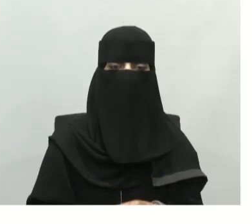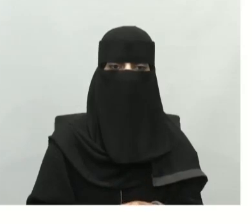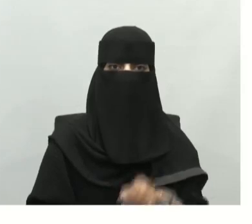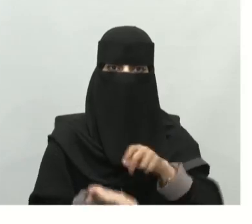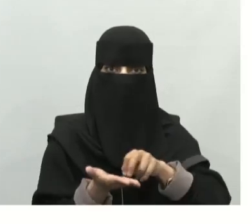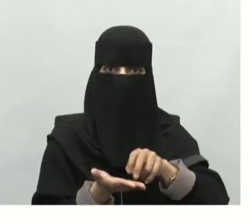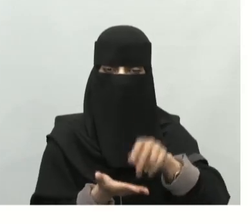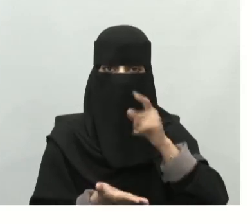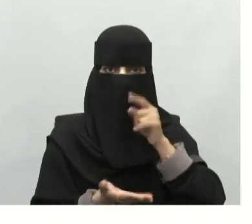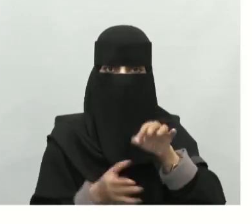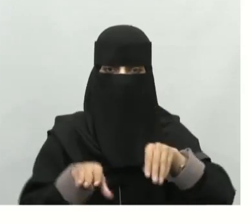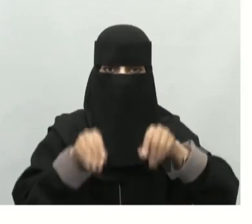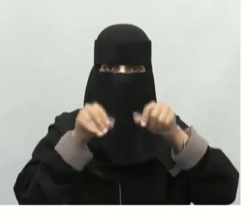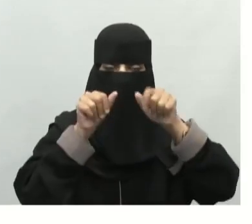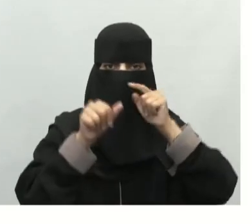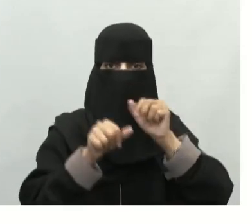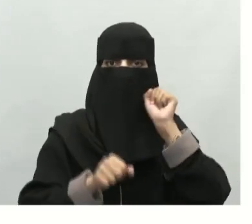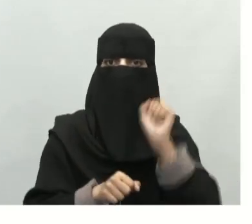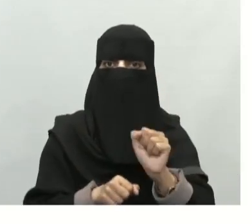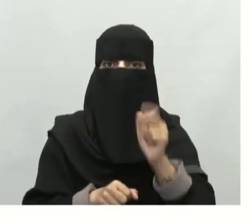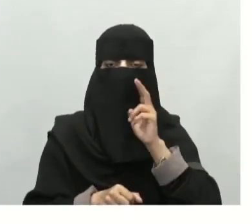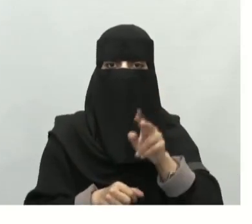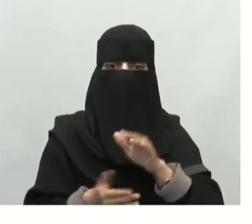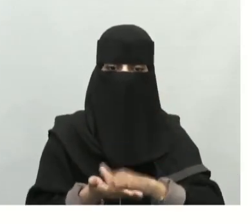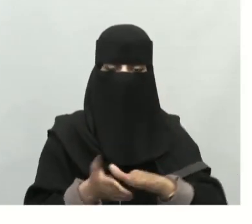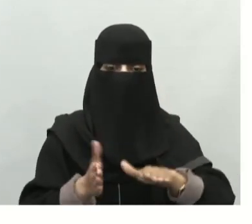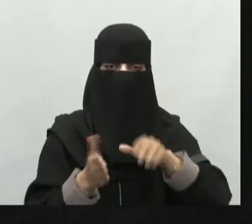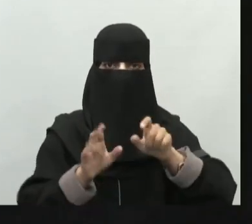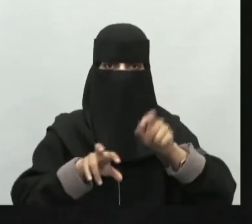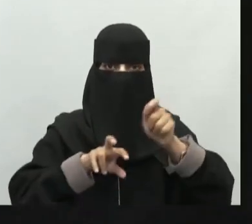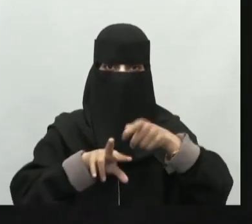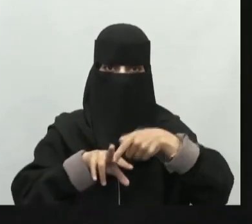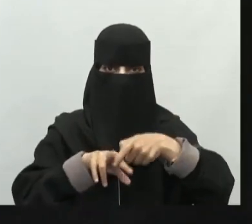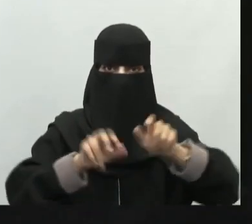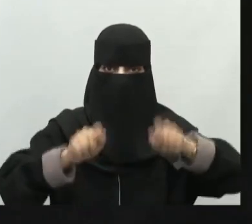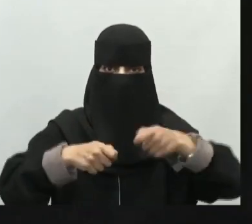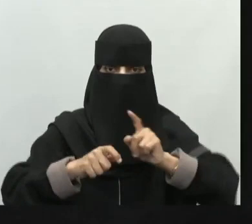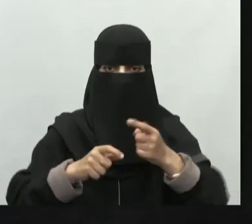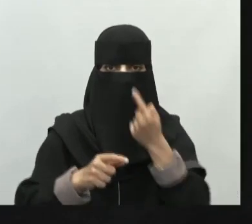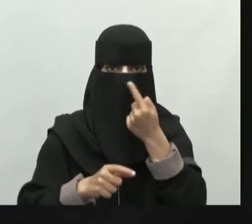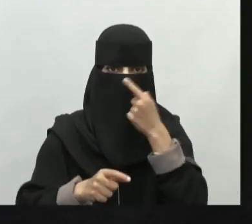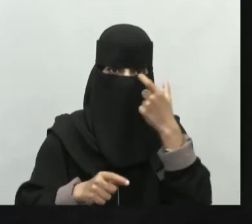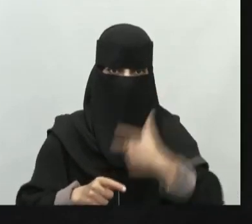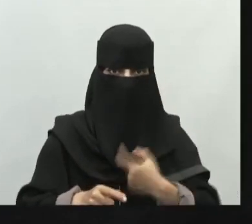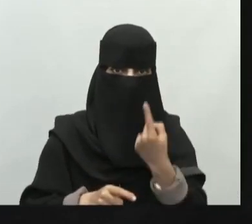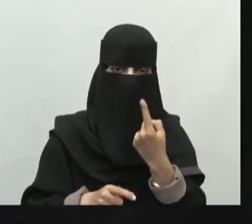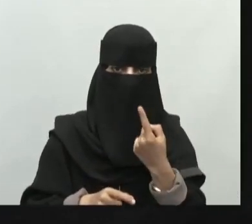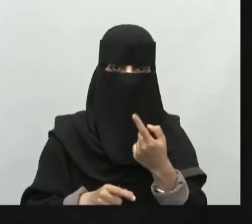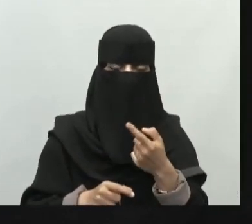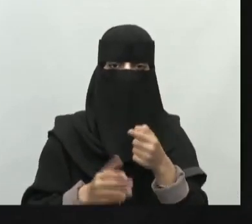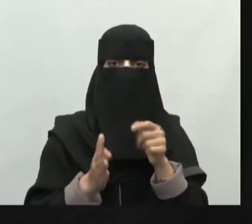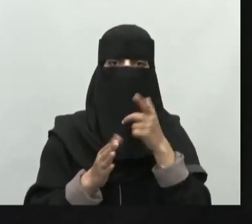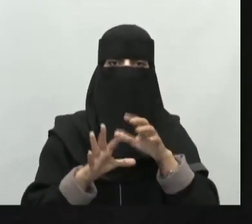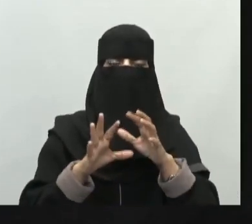المشي في الصحراء خاصه حافي القدمين او في مفردك خاصه في فصل